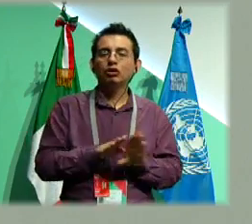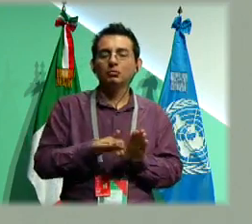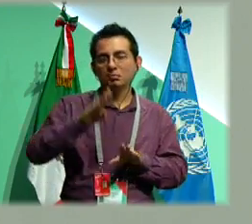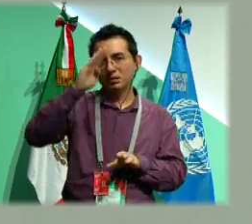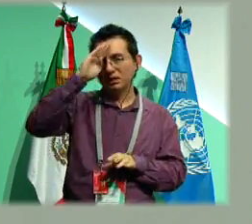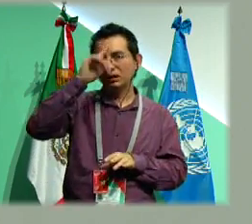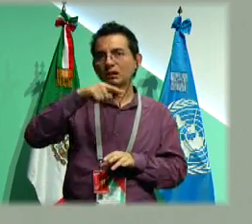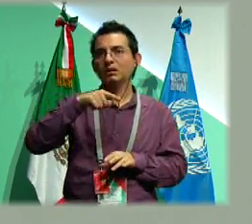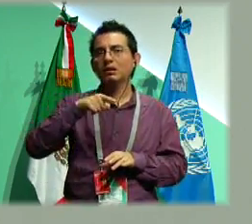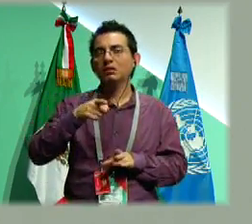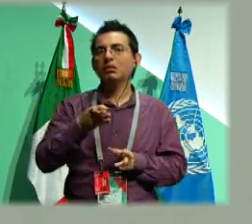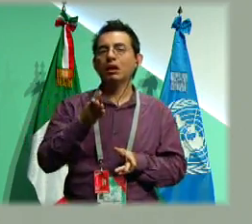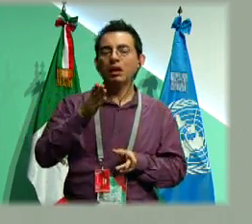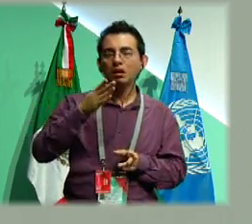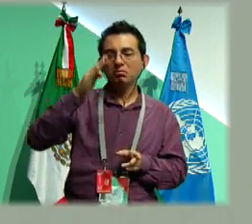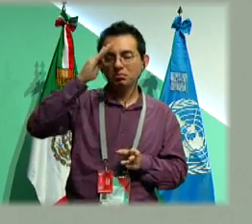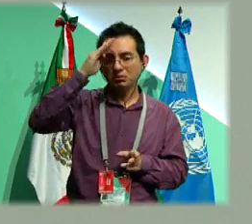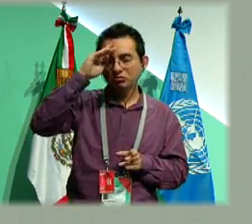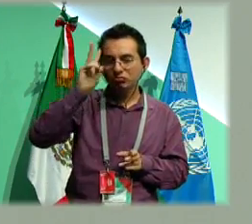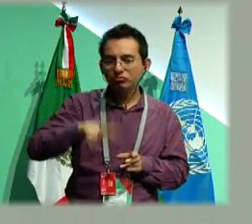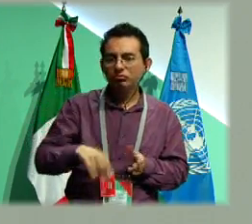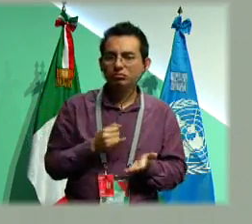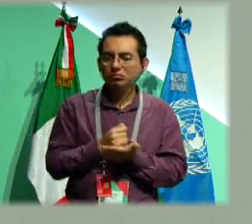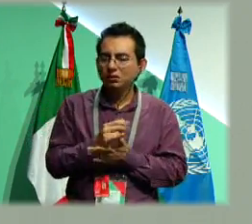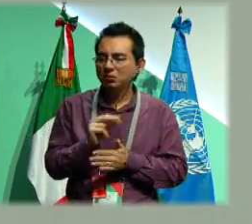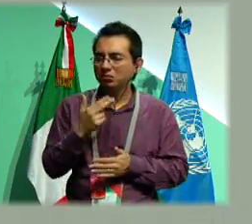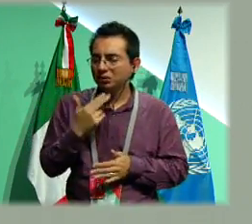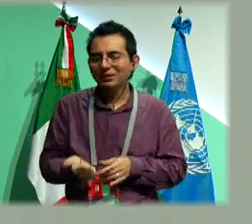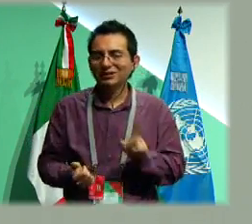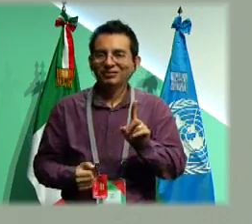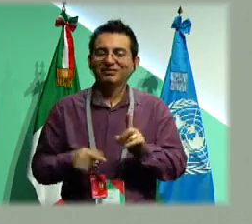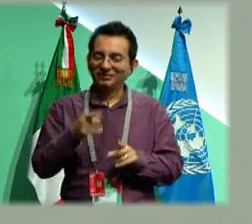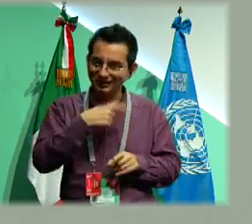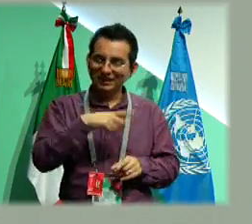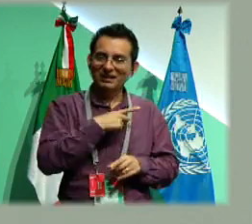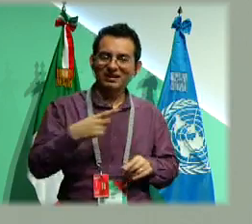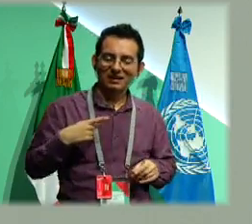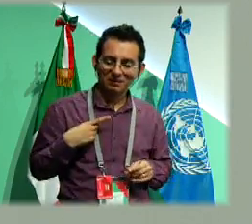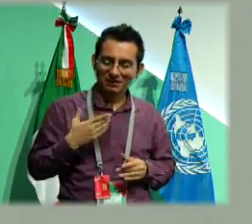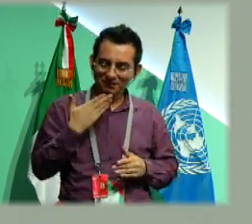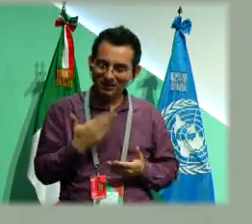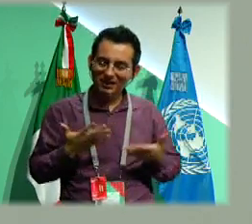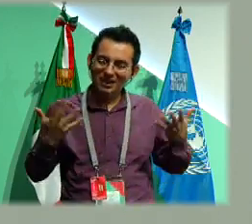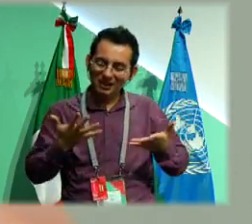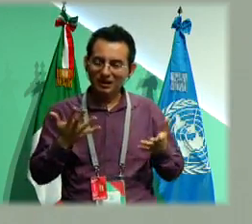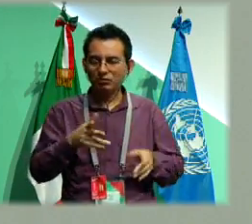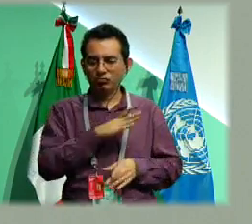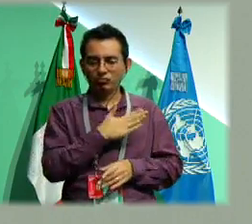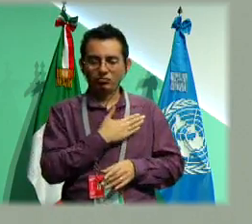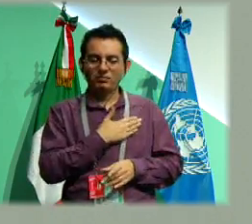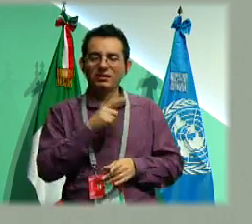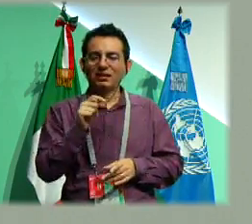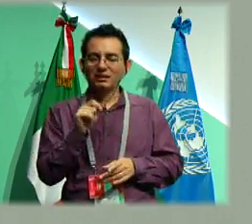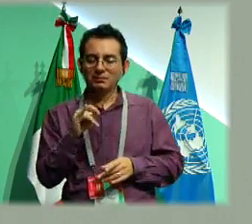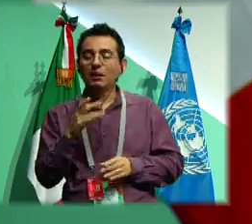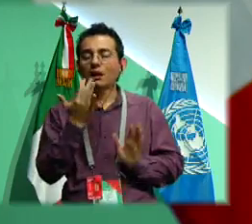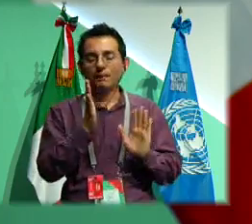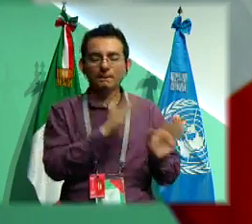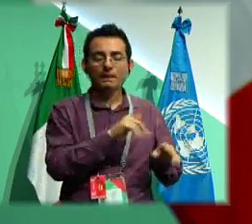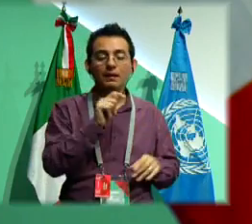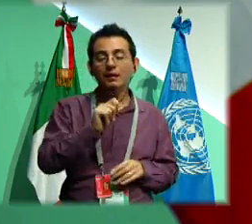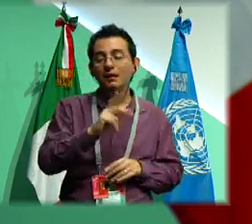ça n'est pas l'image exacte pour mon pays. Par ailleurs, nous avons d'autres initiatives, comme les